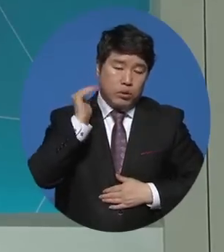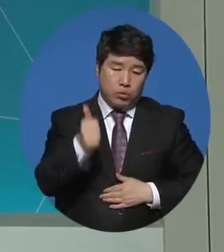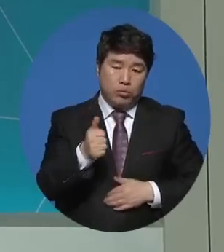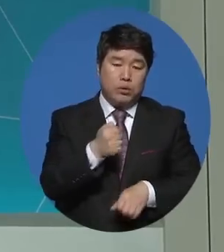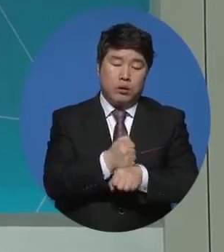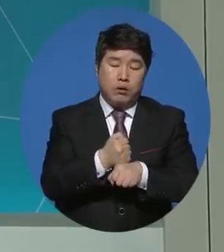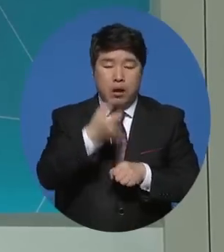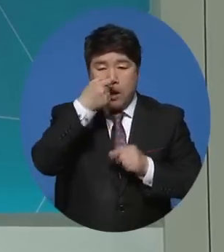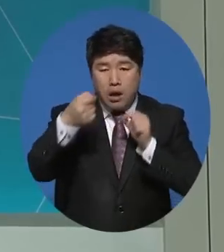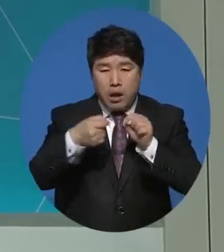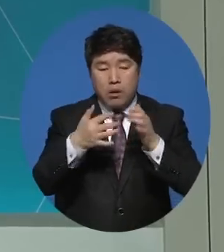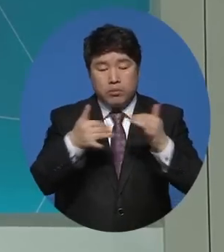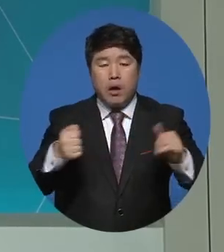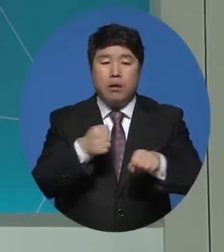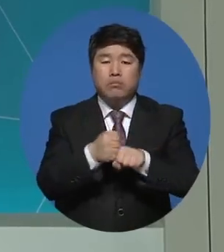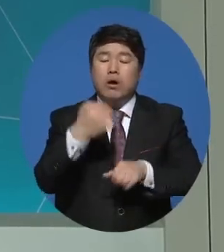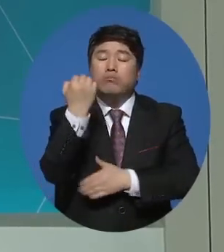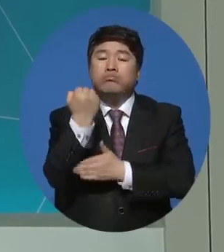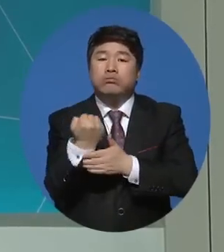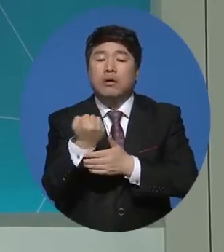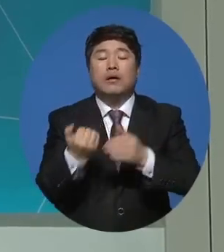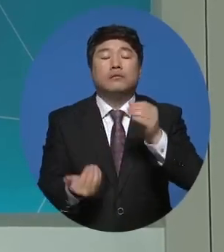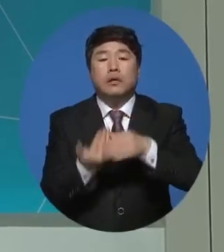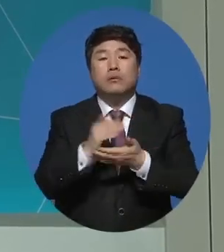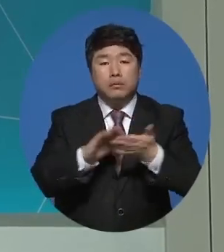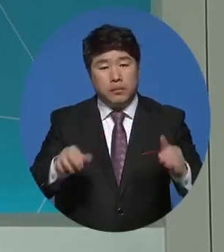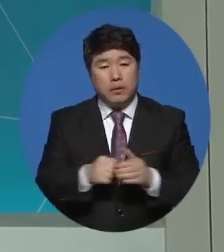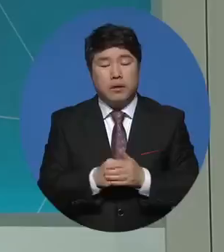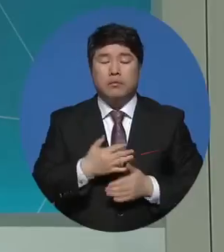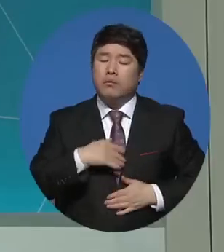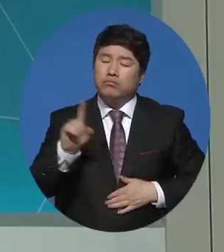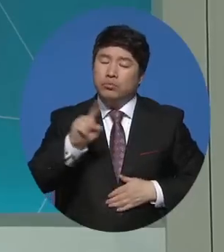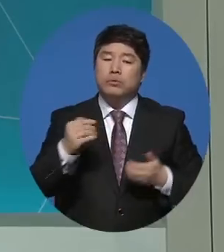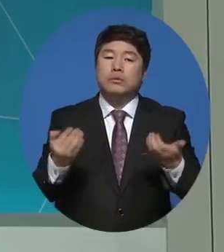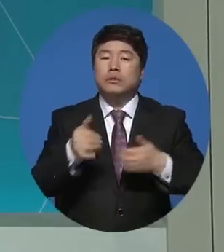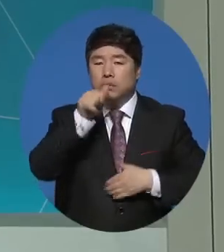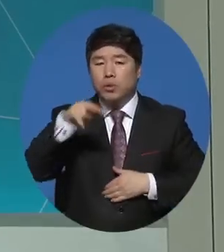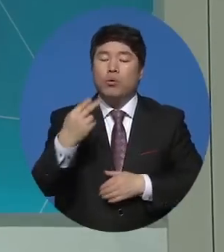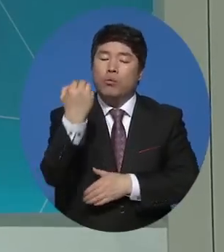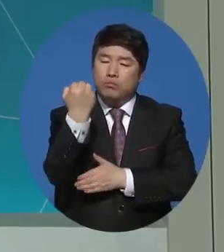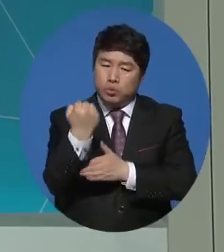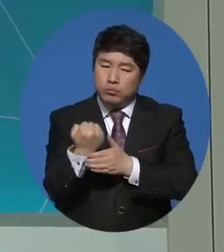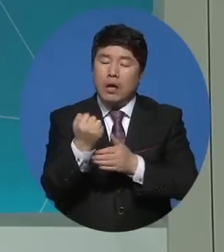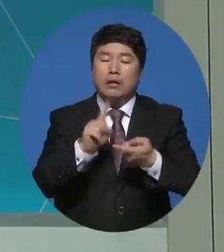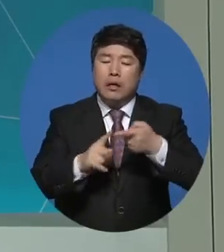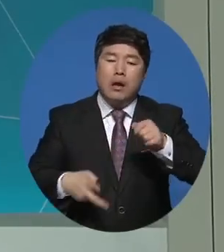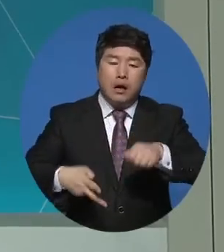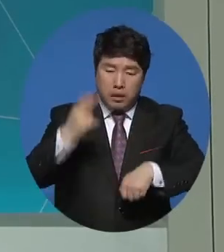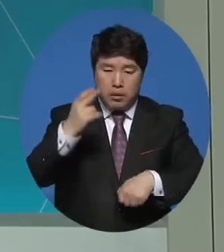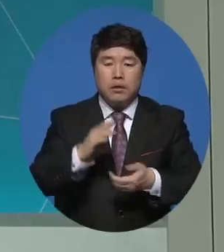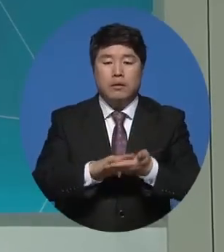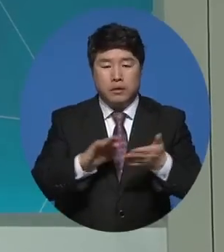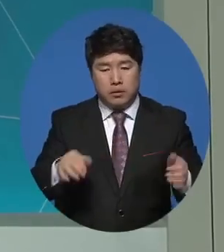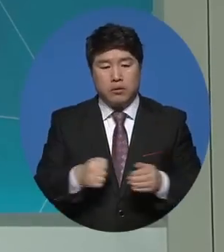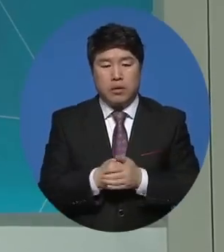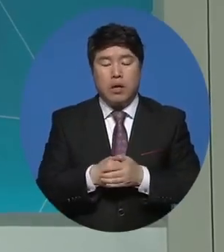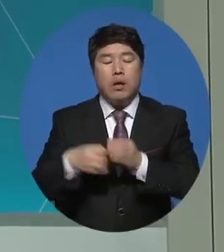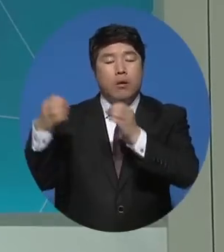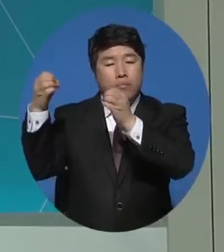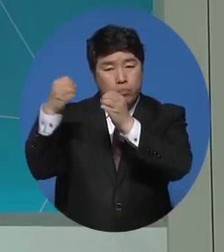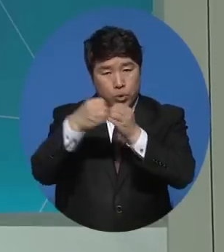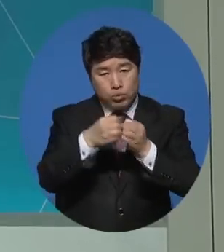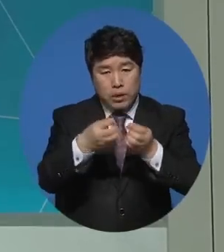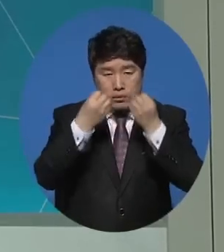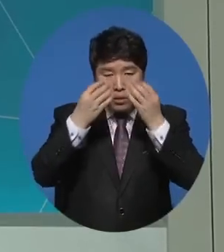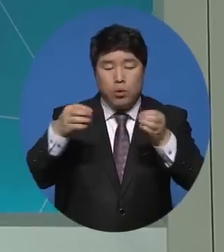부패 사건이었습니다 저는 어떤 일이 있더라도 부패와 절연을 하겠습니다 보 보수가